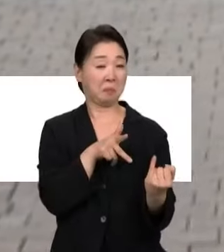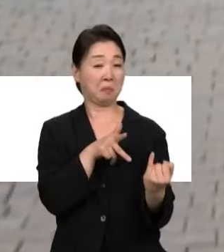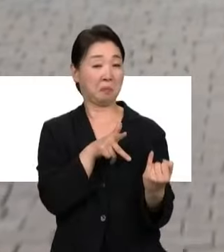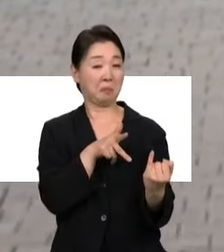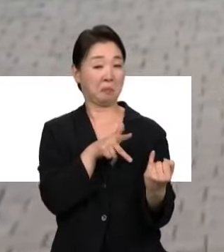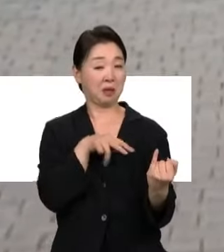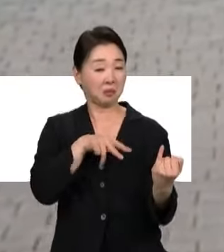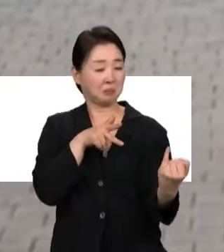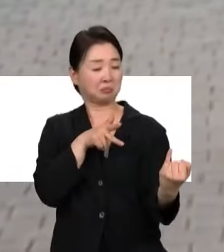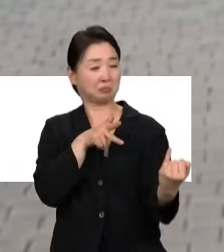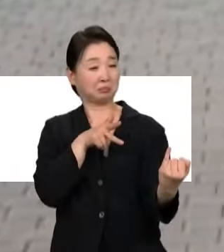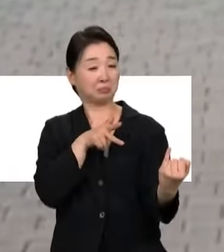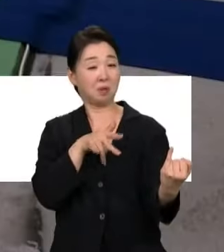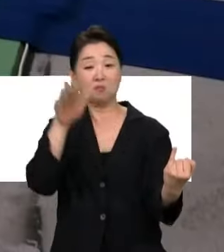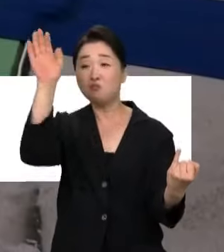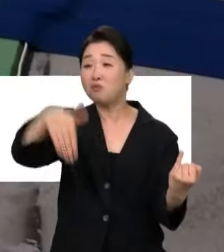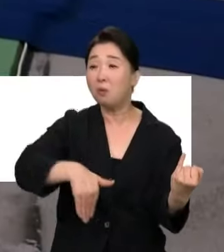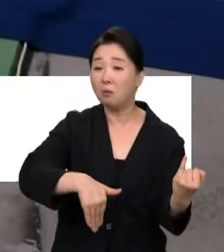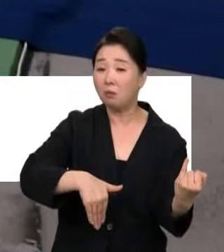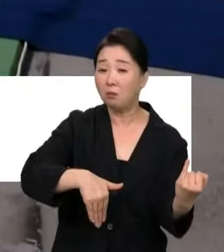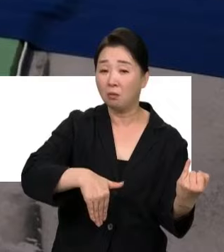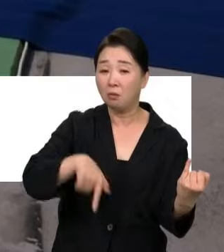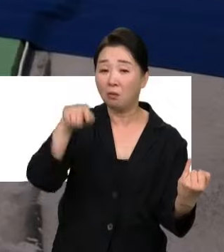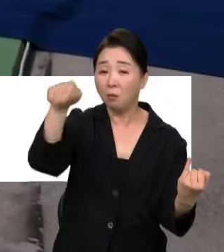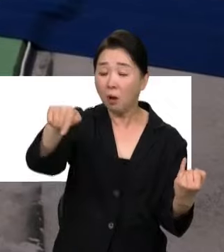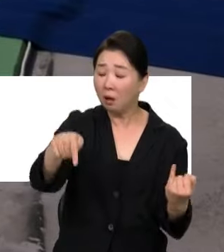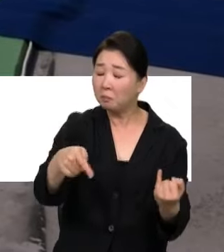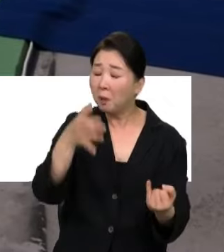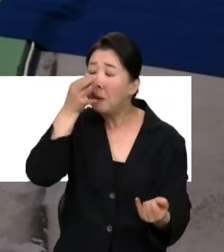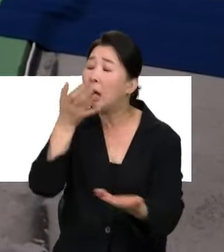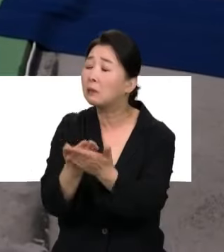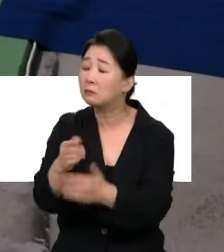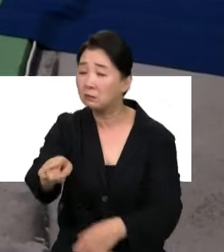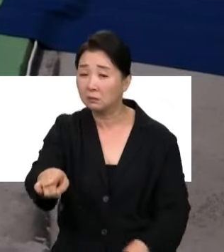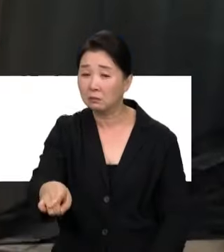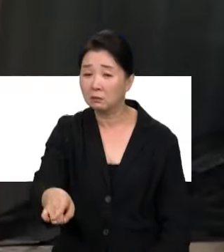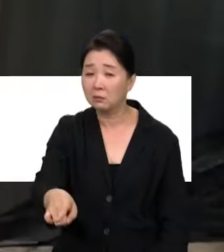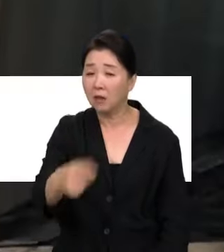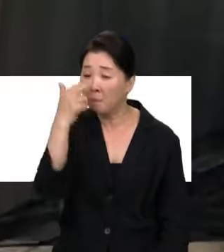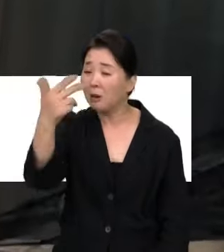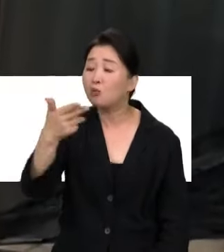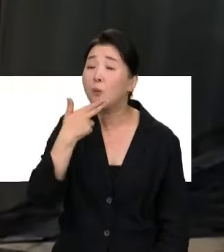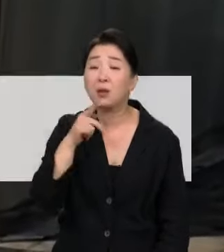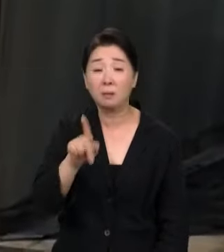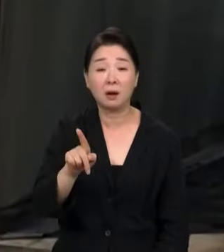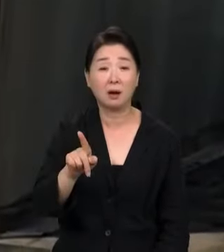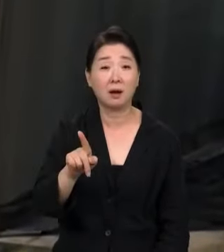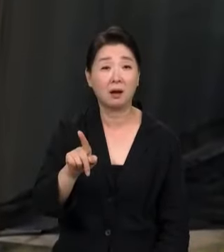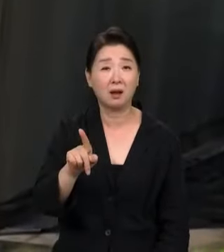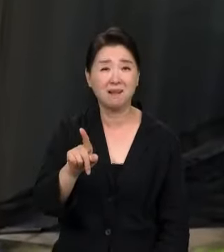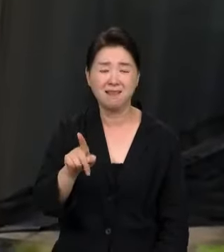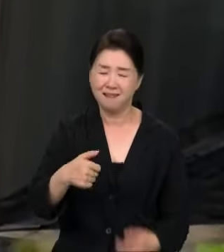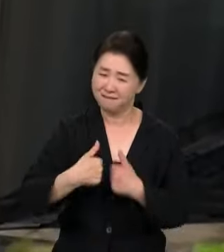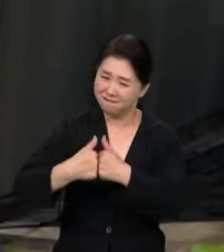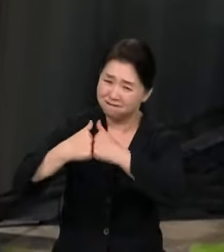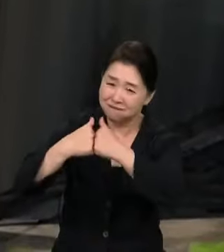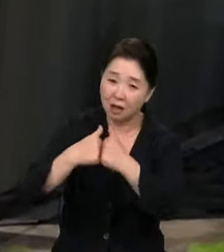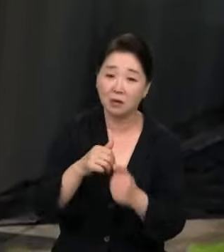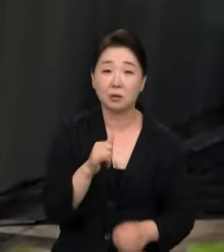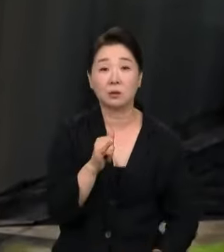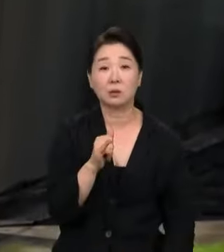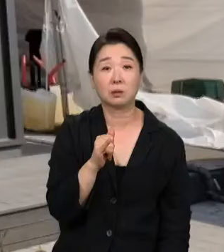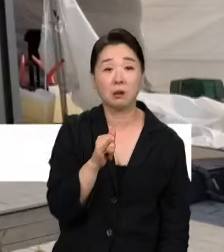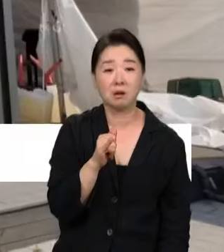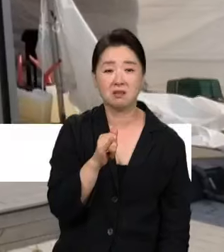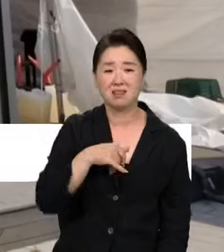있더랍니다. 자기를 불러서 세워서 고자랬더니 안 봐줄 거잖아요. 이러는 거예요. 몸싸움도 벌였습니다.